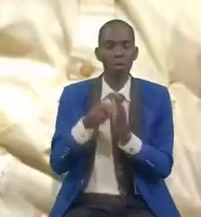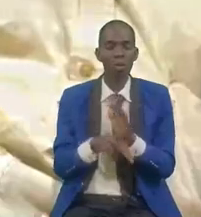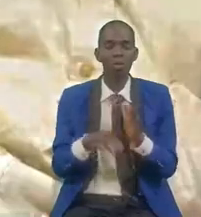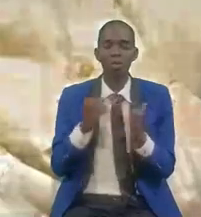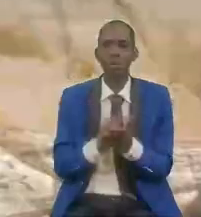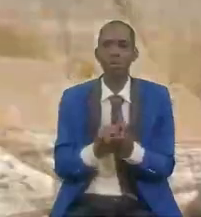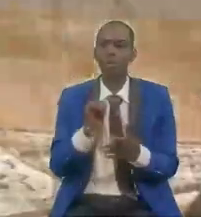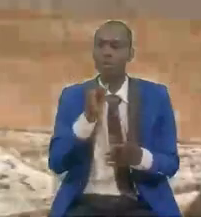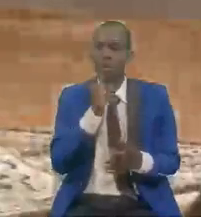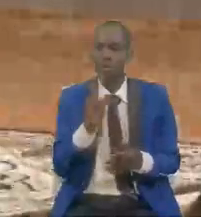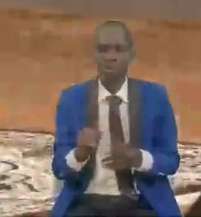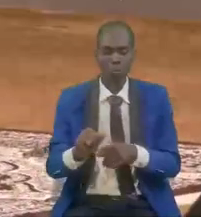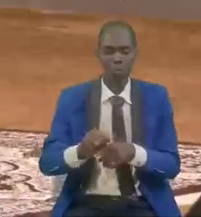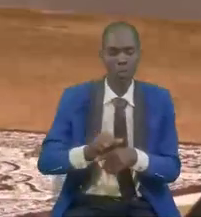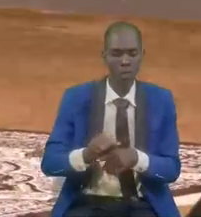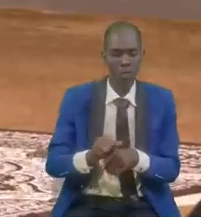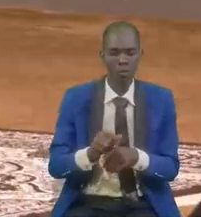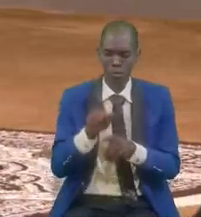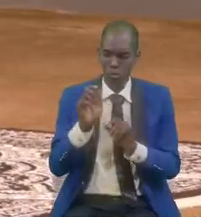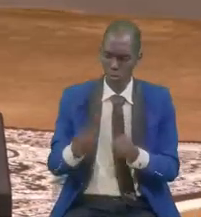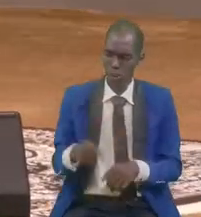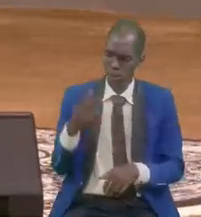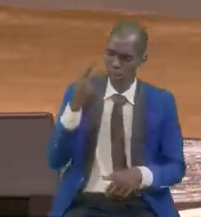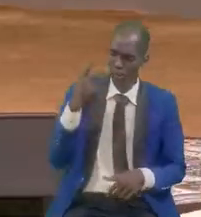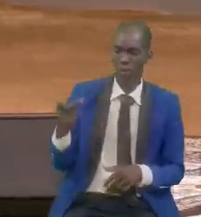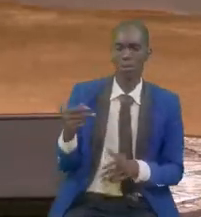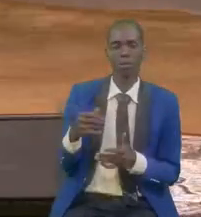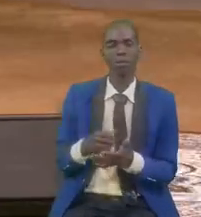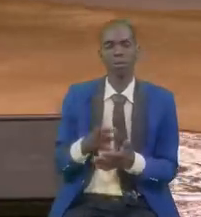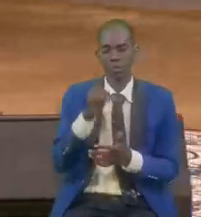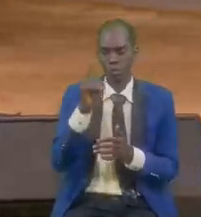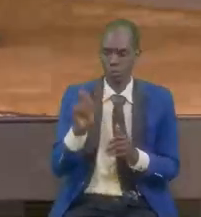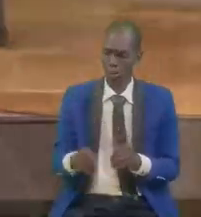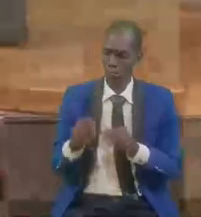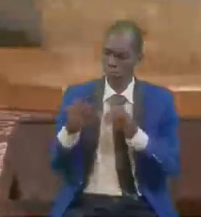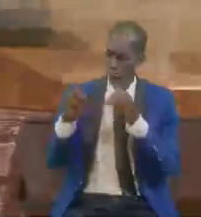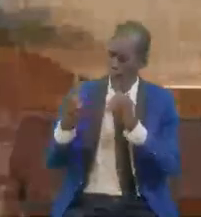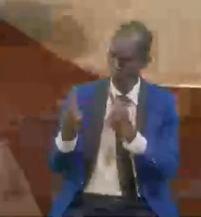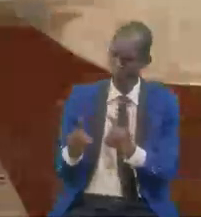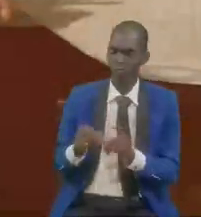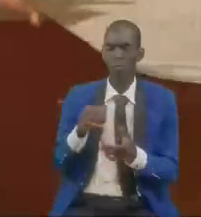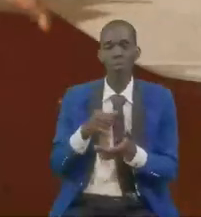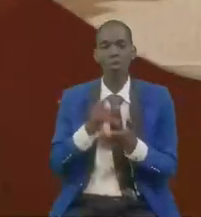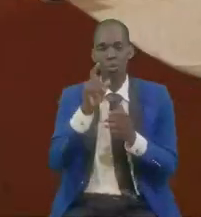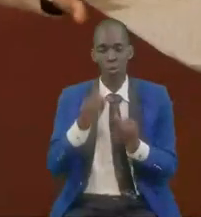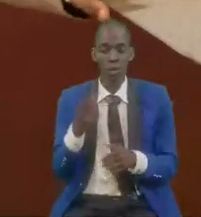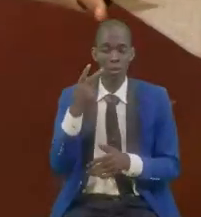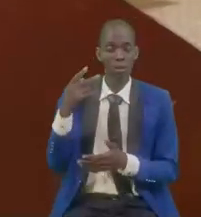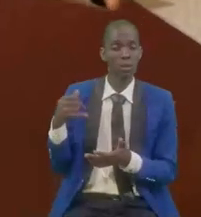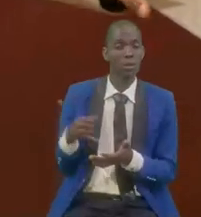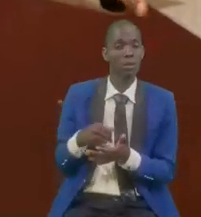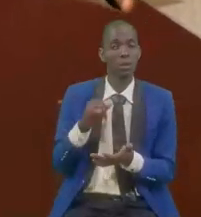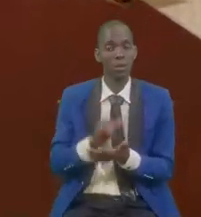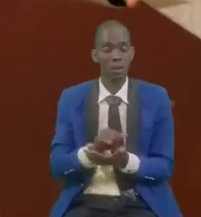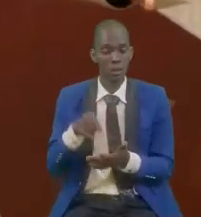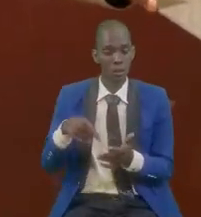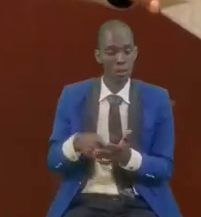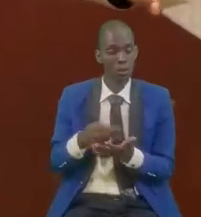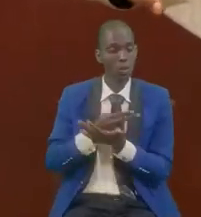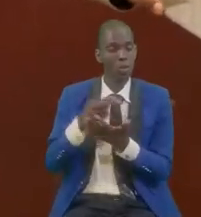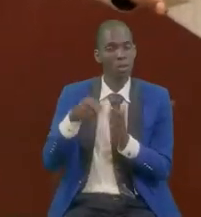piété pratique, on peut le voir, on peut la voir, on peut l'examiner, on peut voir que cette